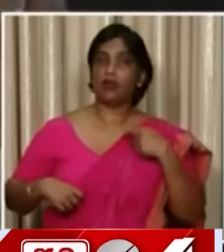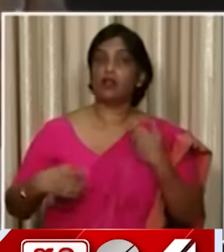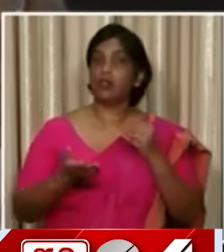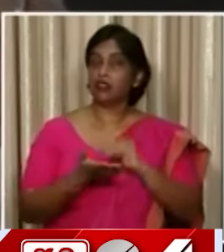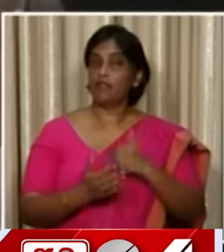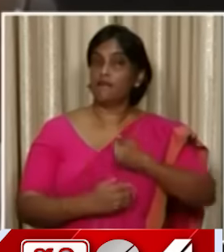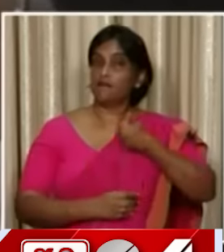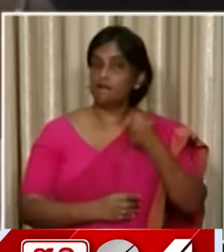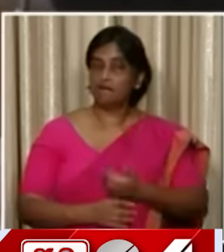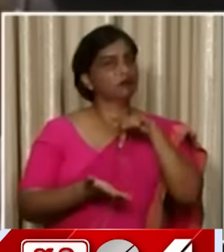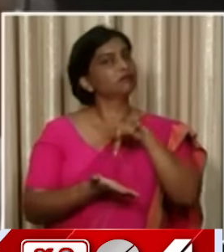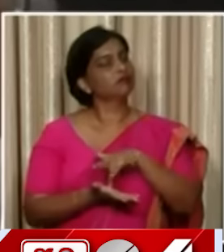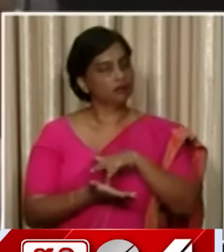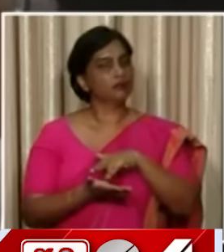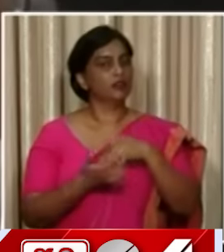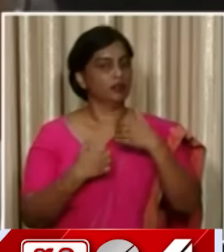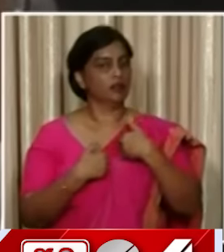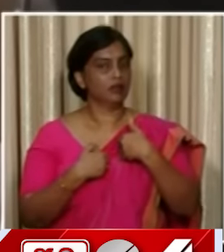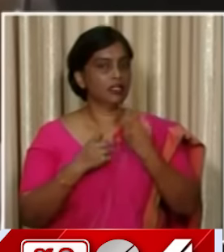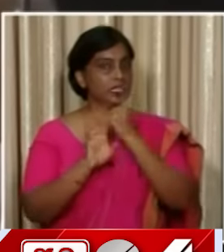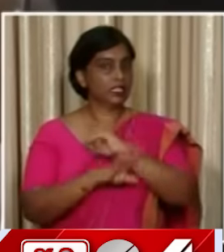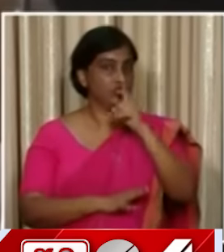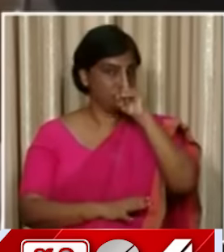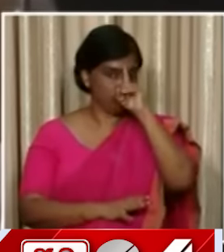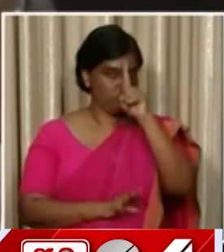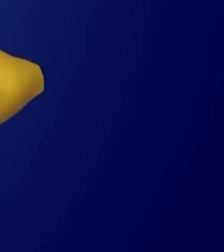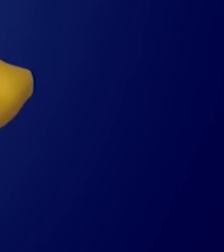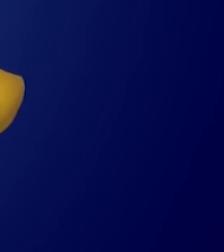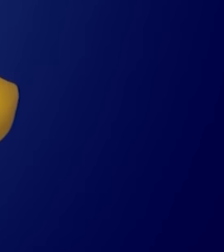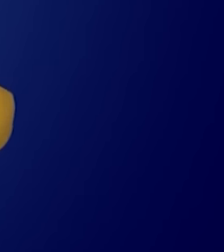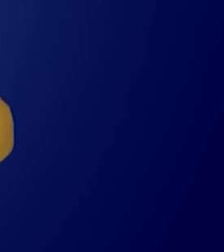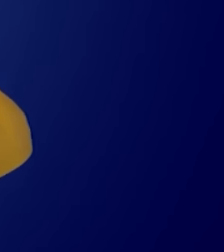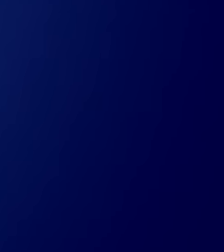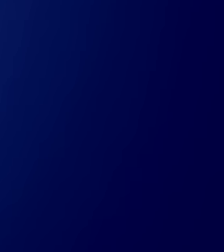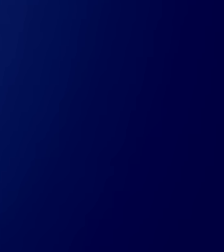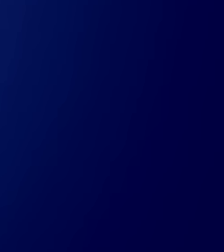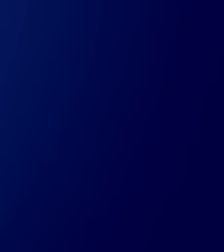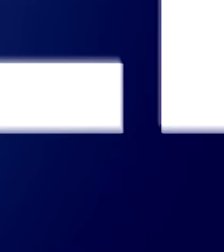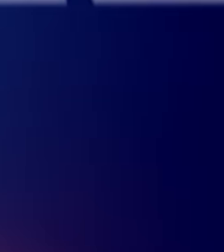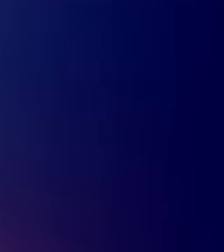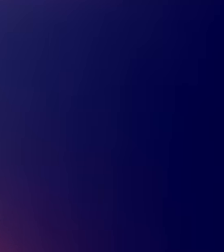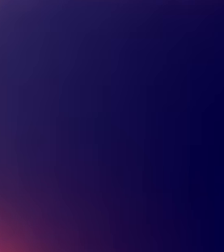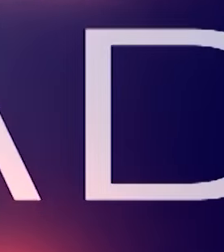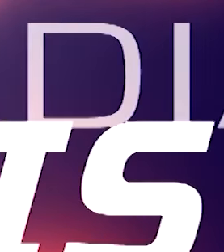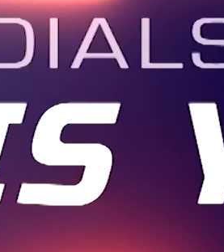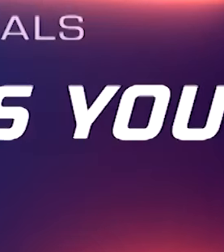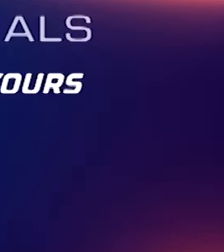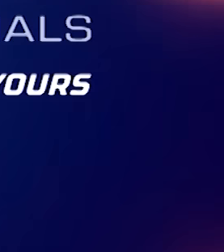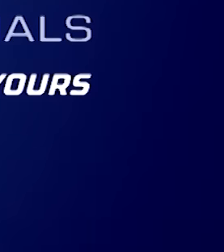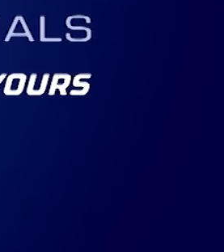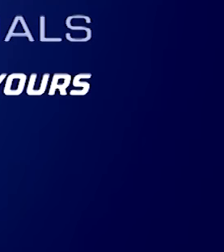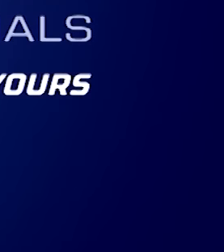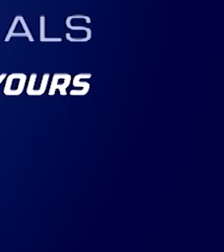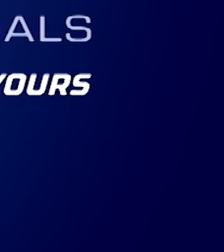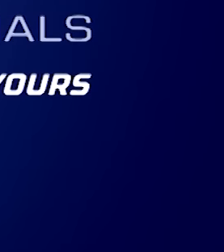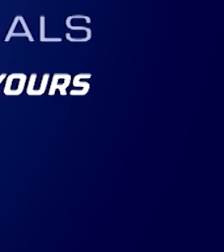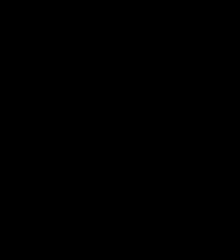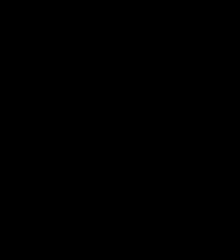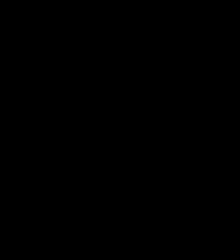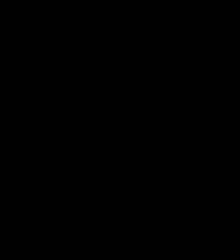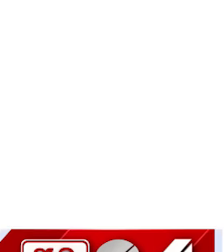වැදගත් සංදිස්ථානයකට අපට ගිය සතියේ එළඹෙන්න හැකි වුණා. Seat Car Radials. The road is